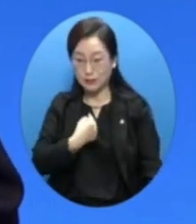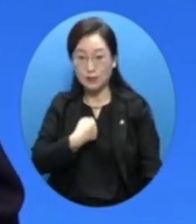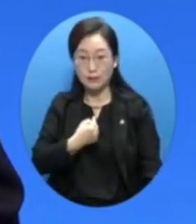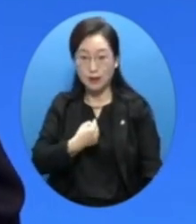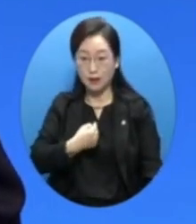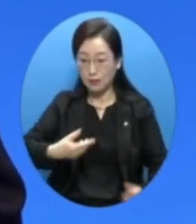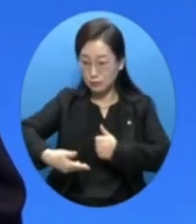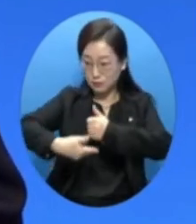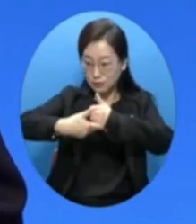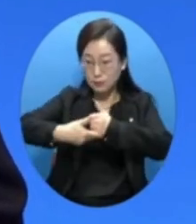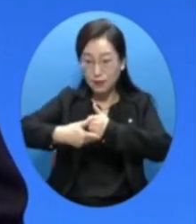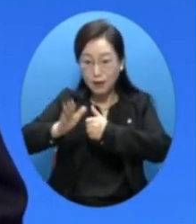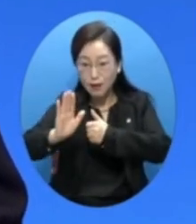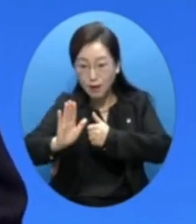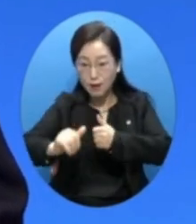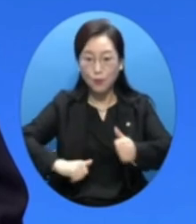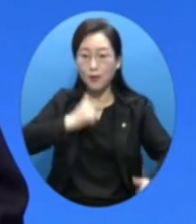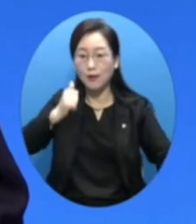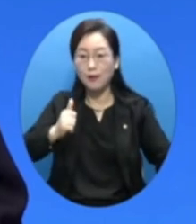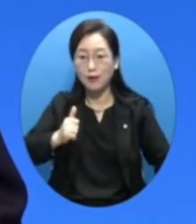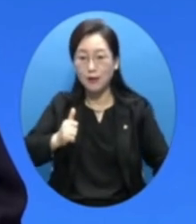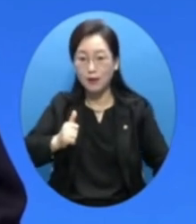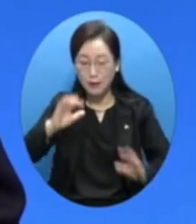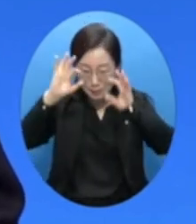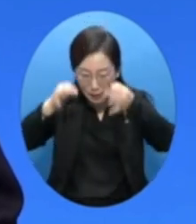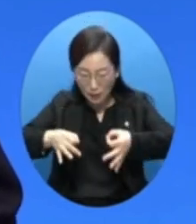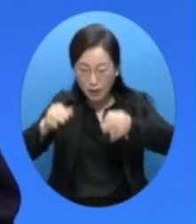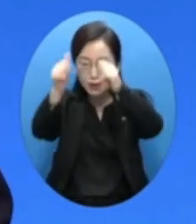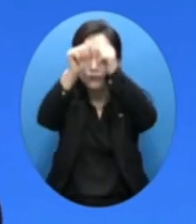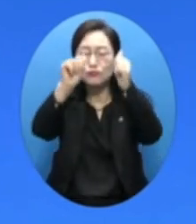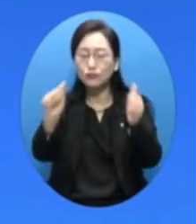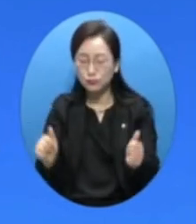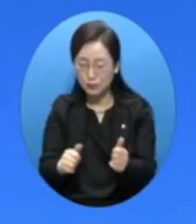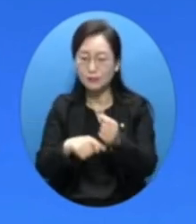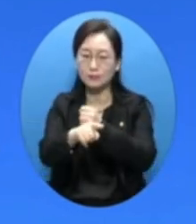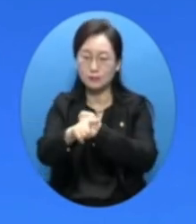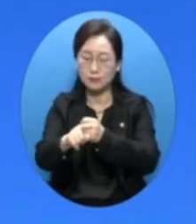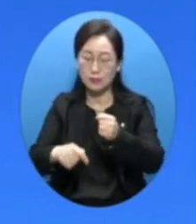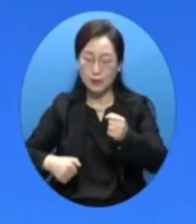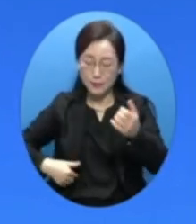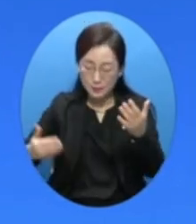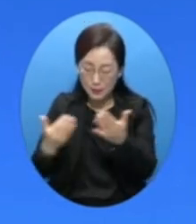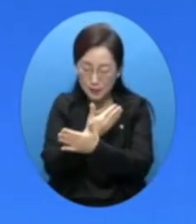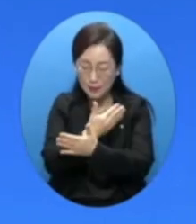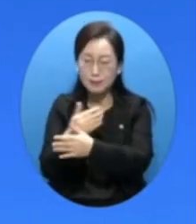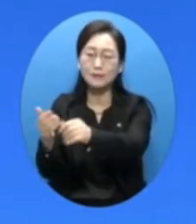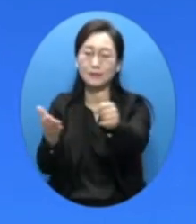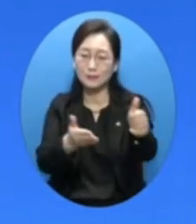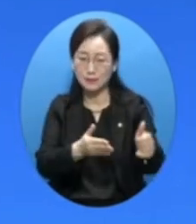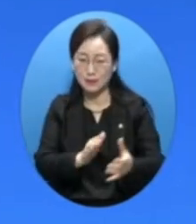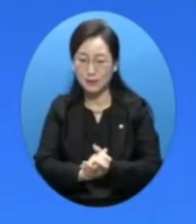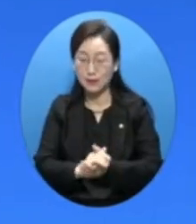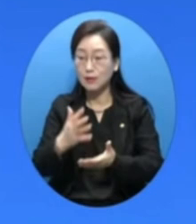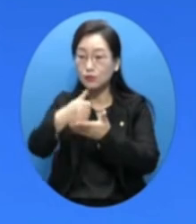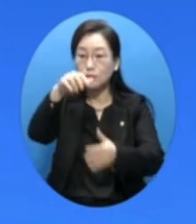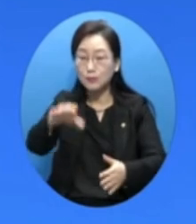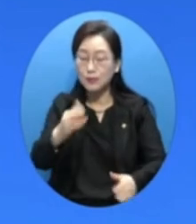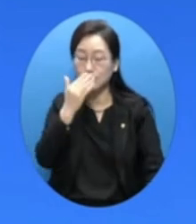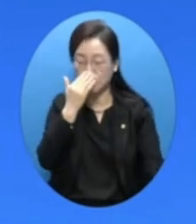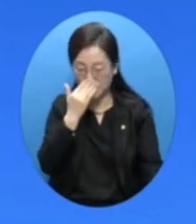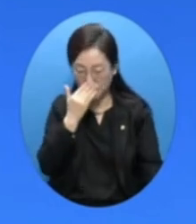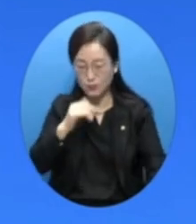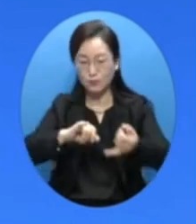못한다고 분노하고 있다면 자기 스스로가 우상이 됐다는 사실을 알고 우리가 회개하고 돌이켜야 될 것입니다 우리는 주님 앞에서